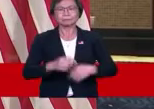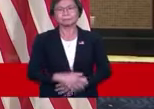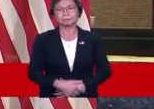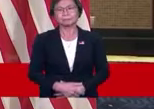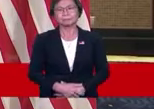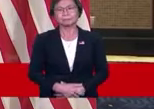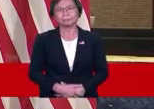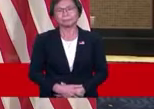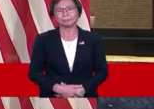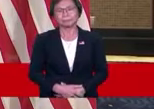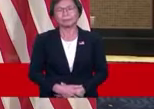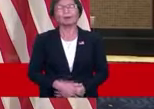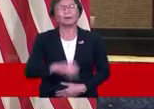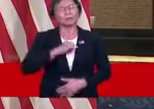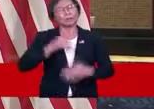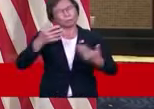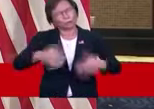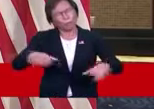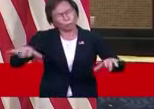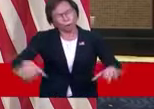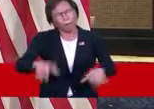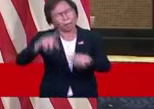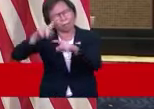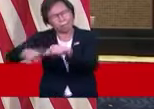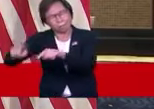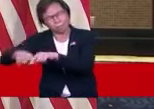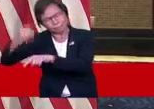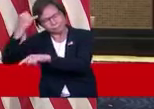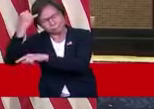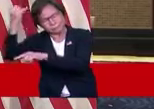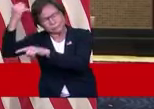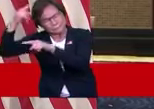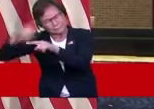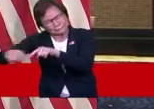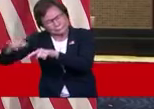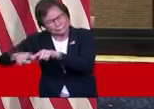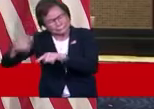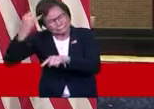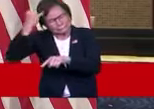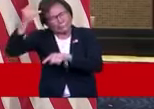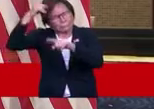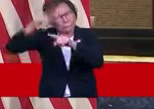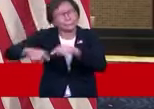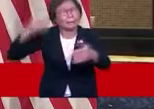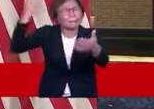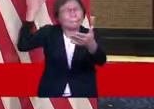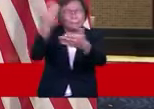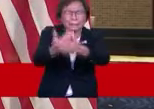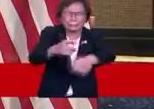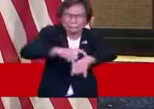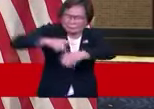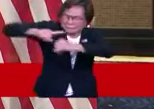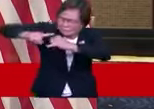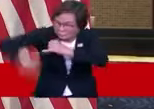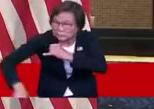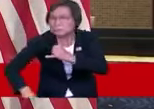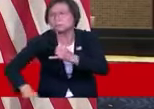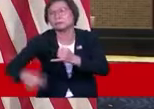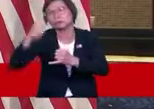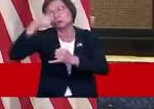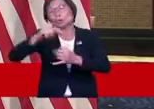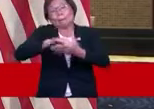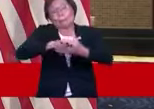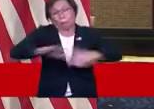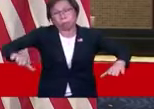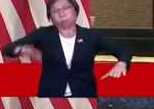Hai saya telah melakukan pelbagai still single kesan akhir untuk